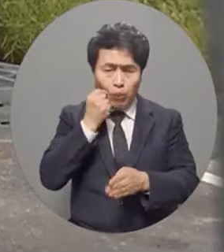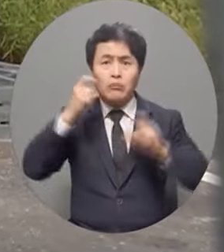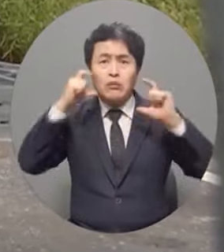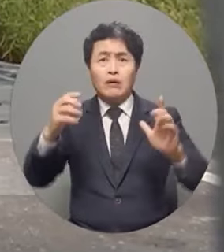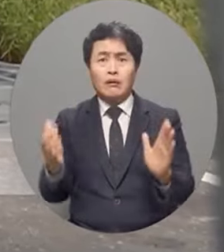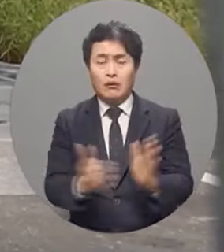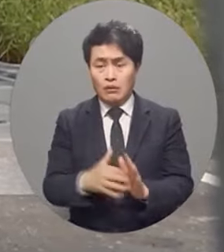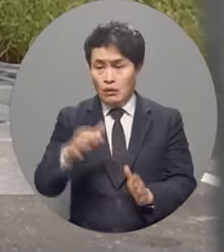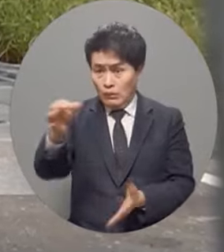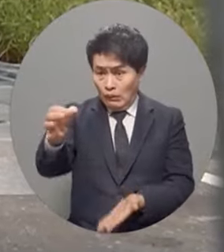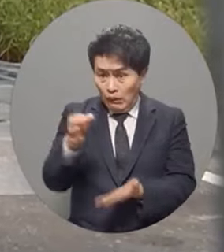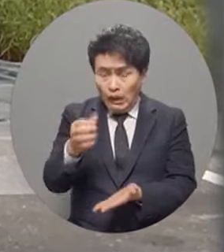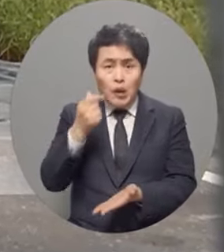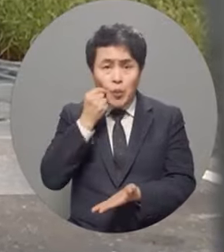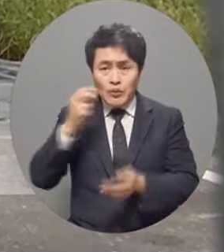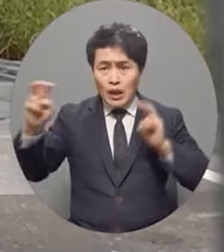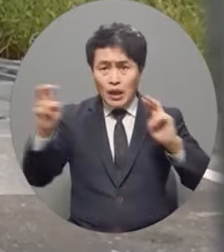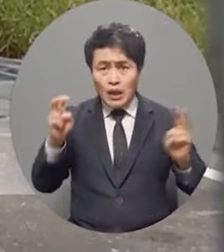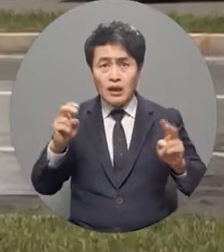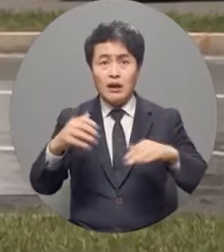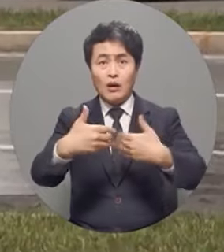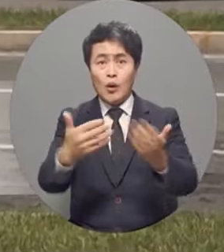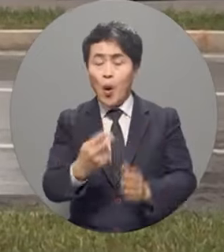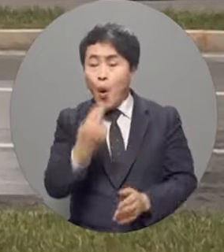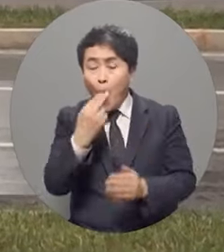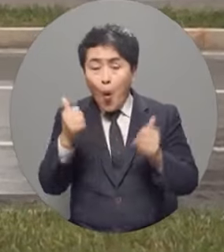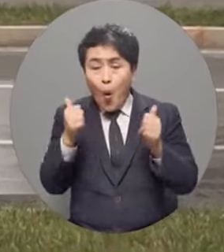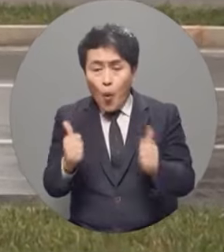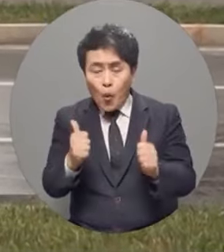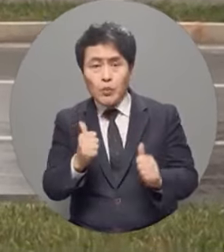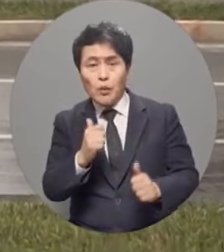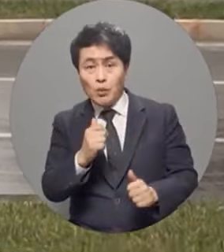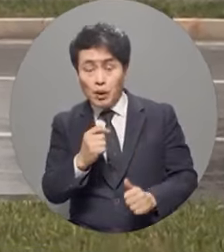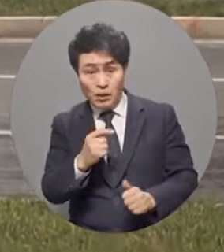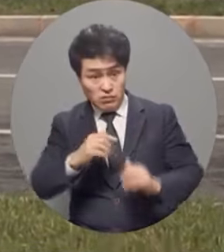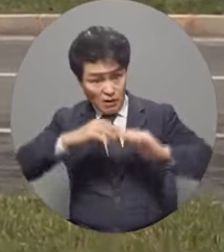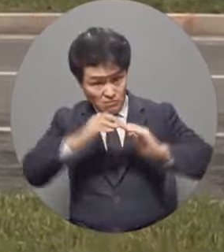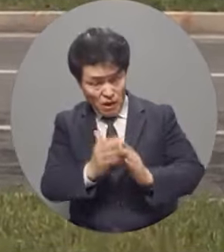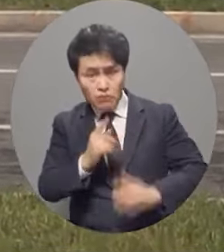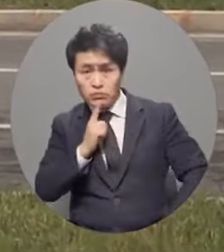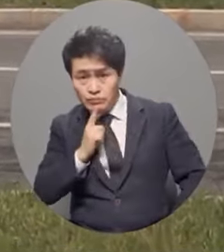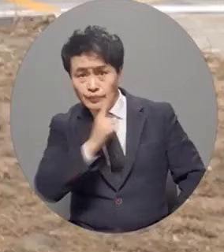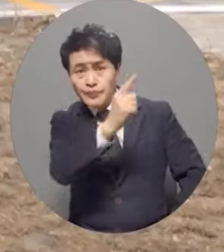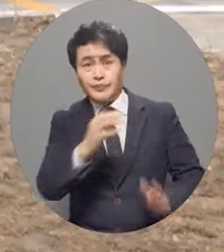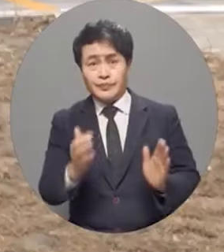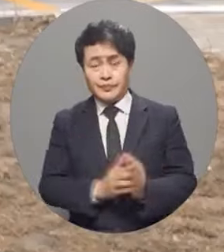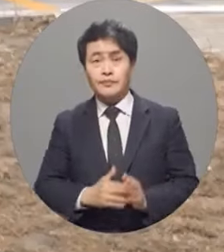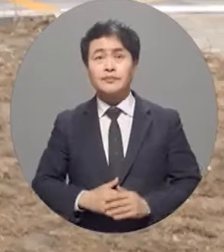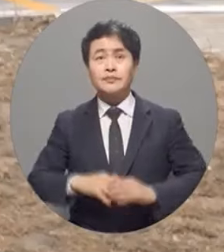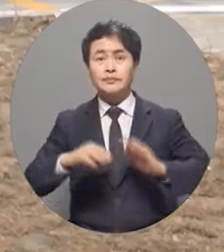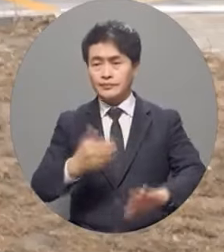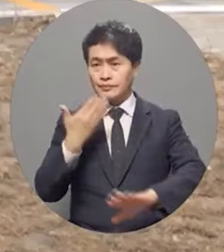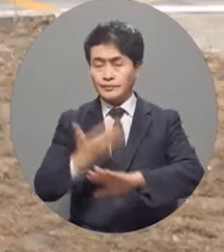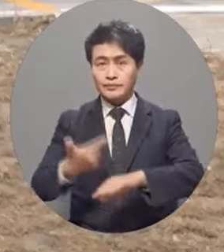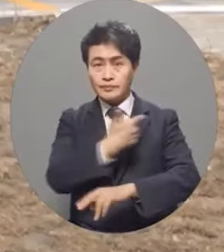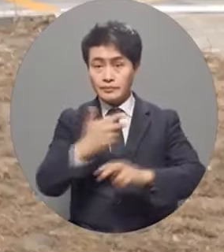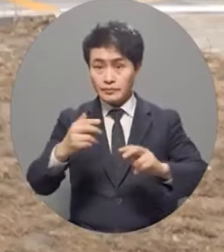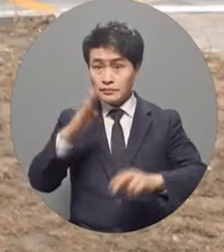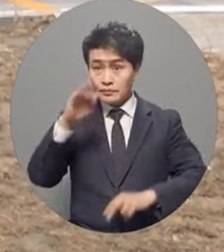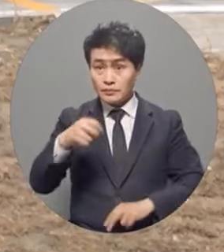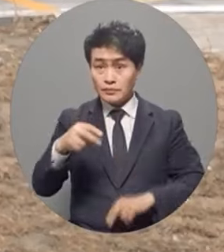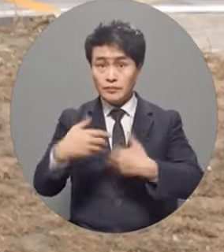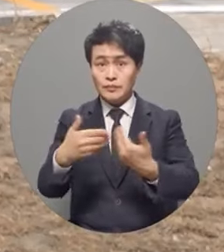돈을 받지 못한 한 업체가 지난달 홍콩 고등법원에 청산을 청구했습니다. 또 다른 대형 부동산